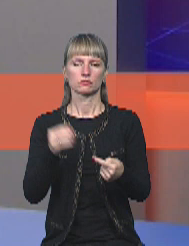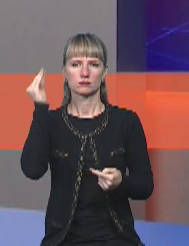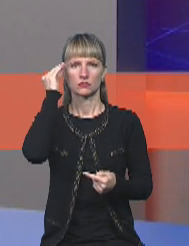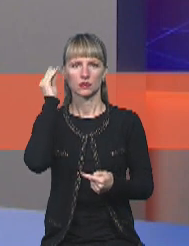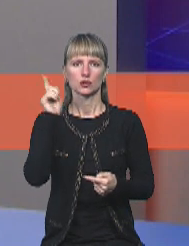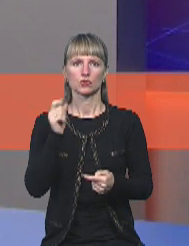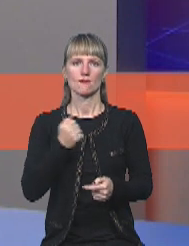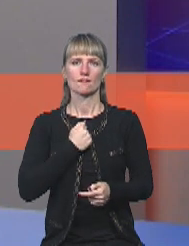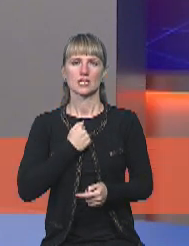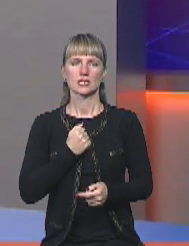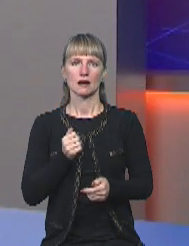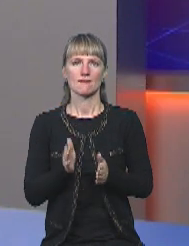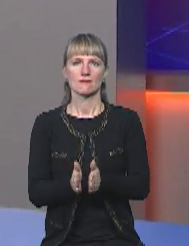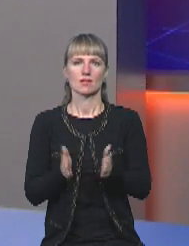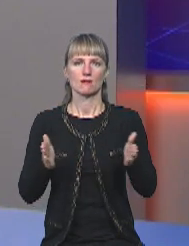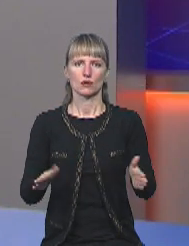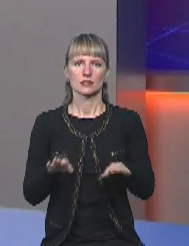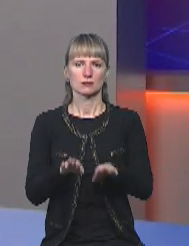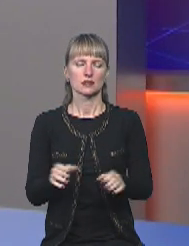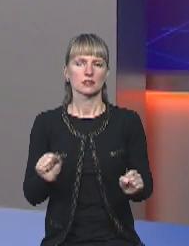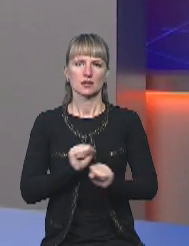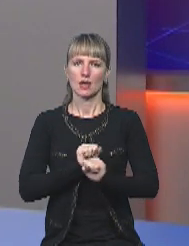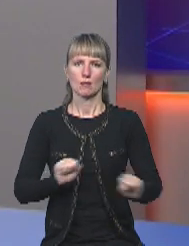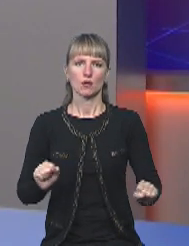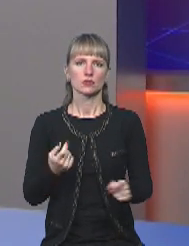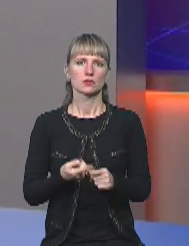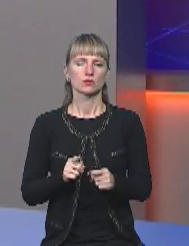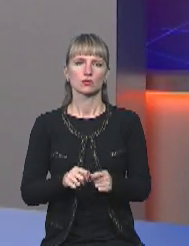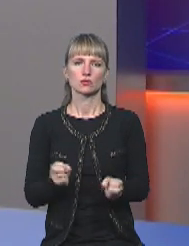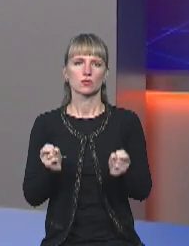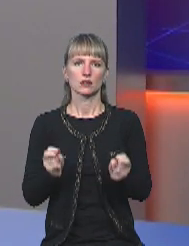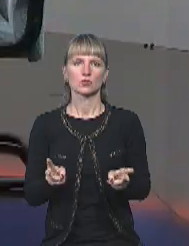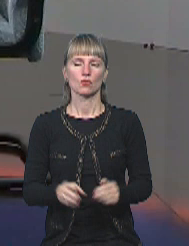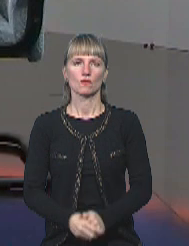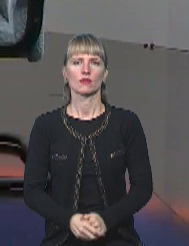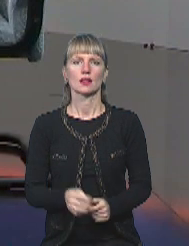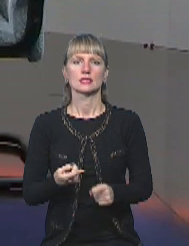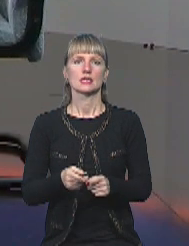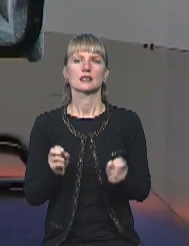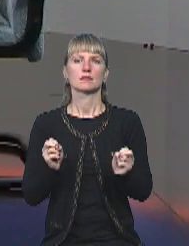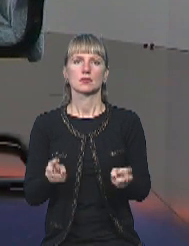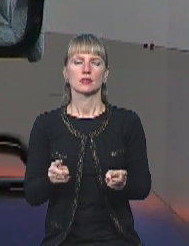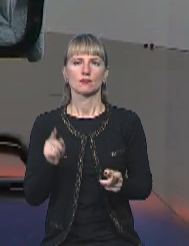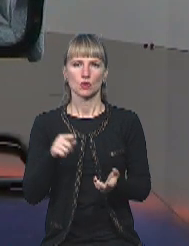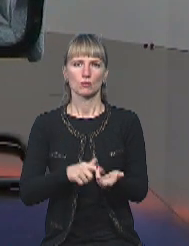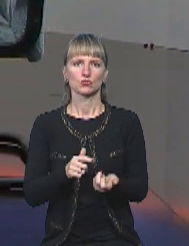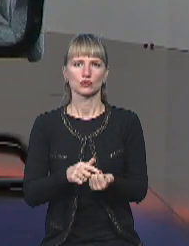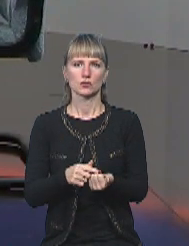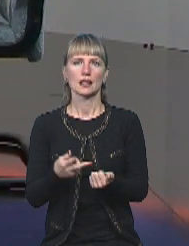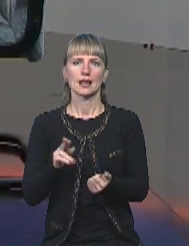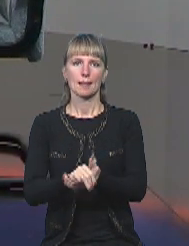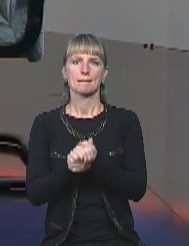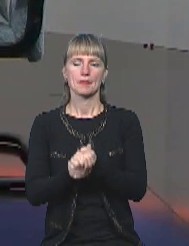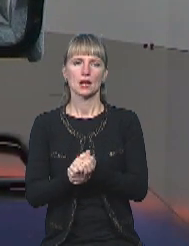війська відводити з позиції не можна. Це дуже-дуже-дуже опасно. Це небезпечно і в тому числі для мирного